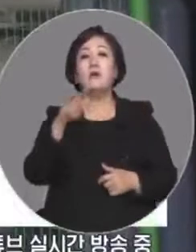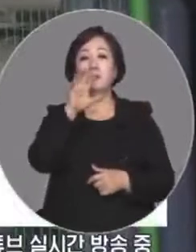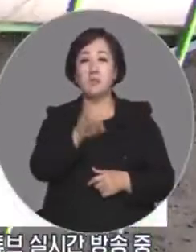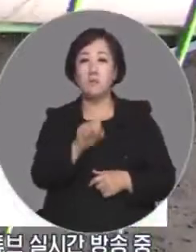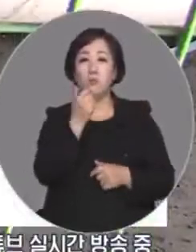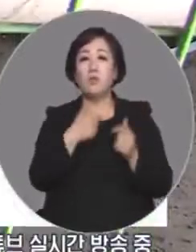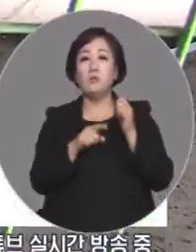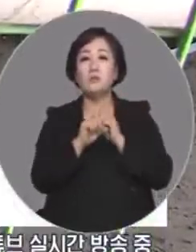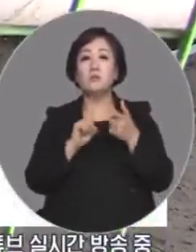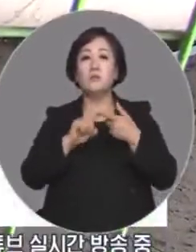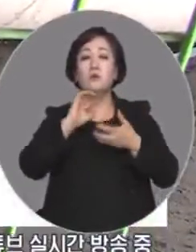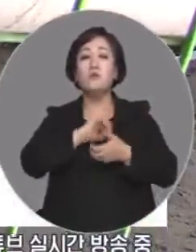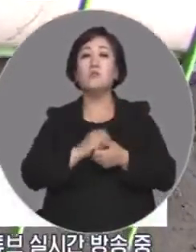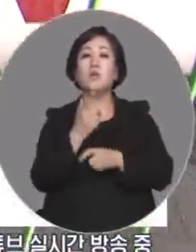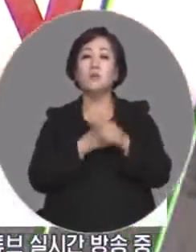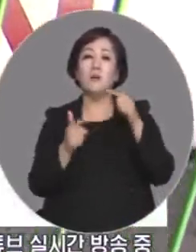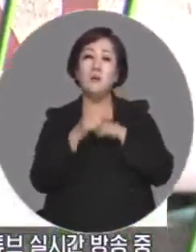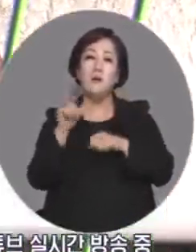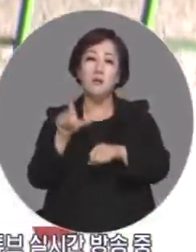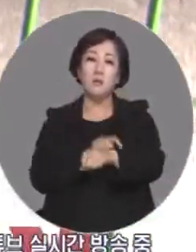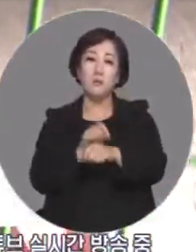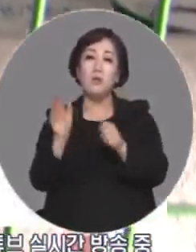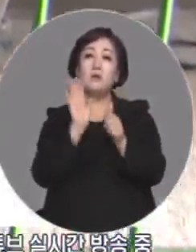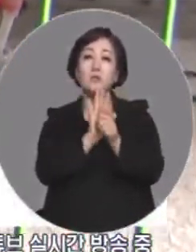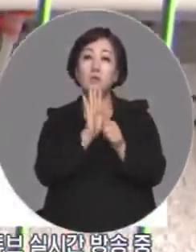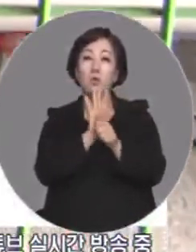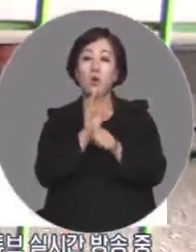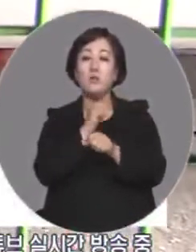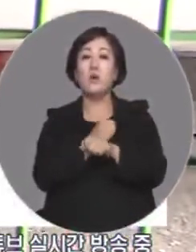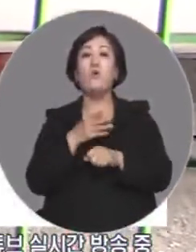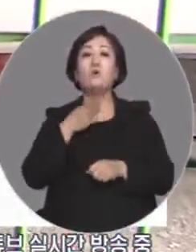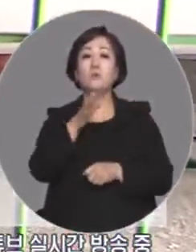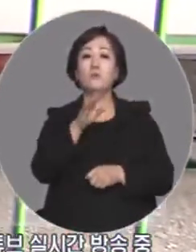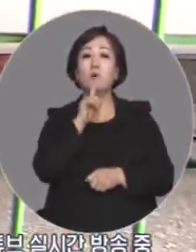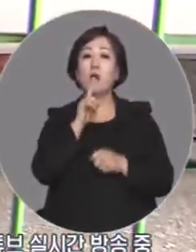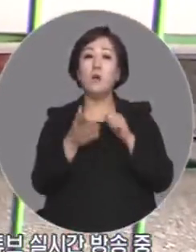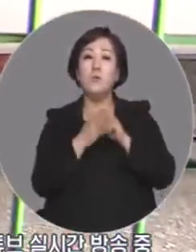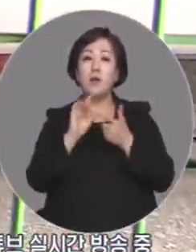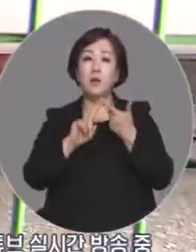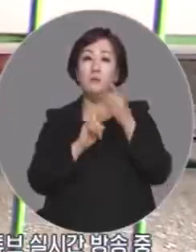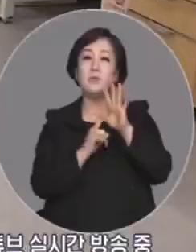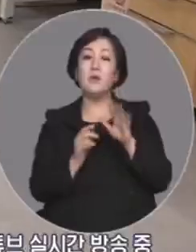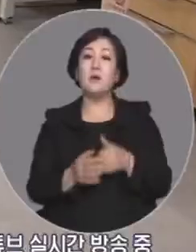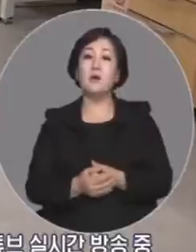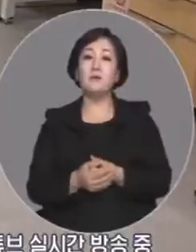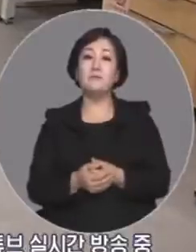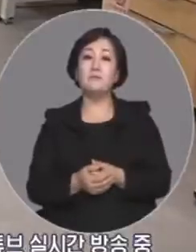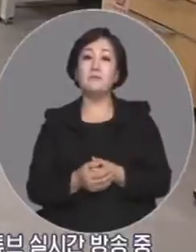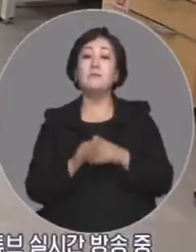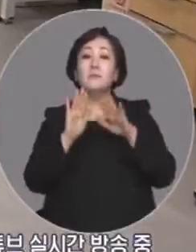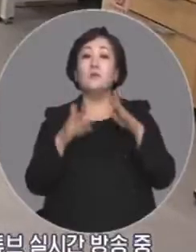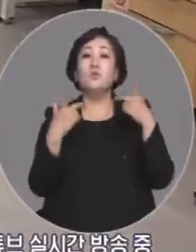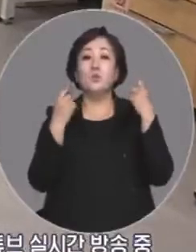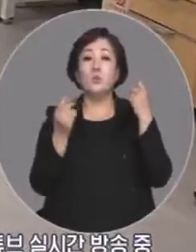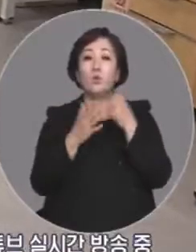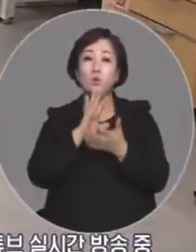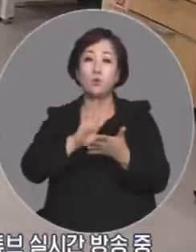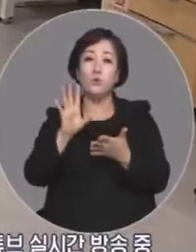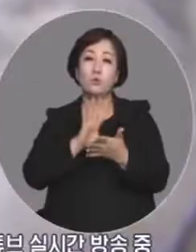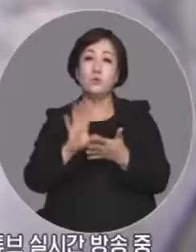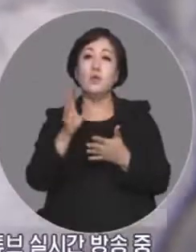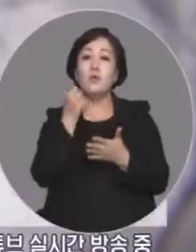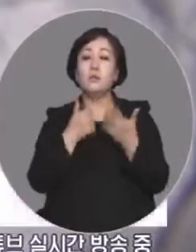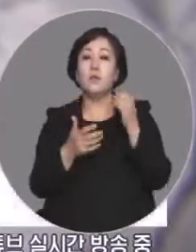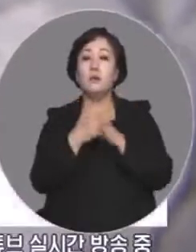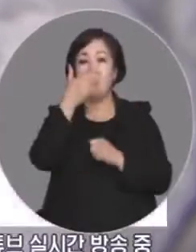규제를 완화하고 폭넓게 특례를 허용할 필요가 있다고 전문가들은 입을 모읍니다. 여기에 소재 부품 분야에 대한